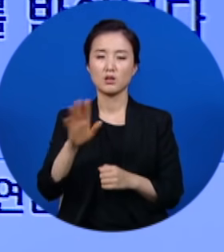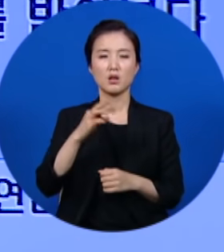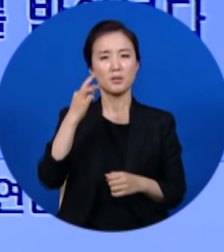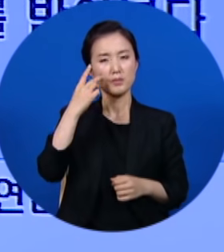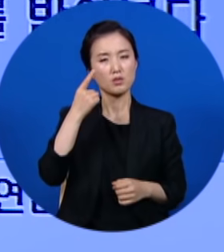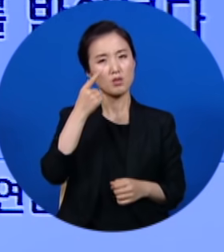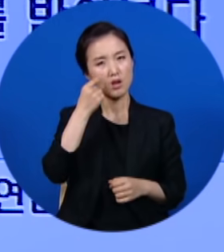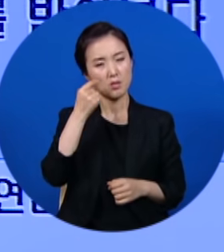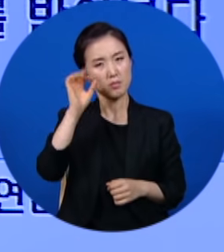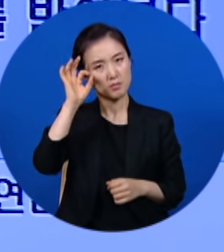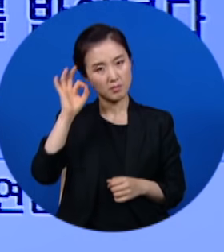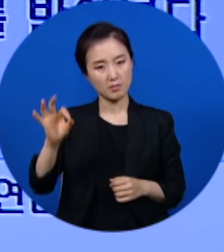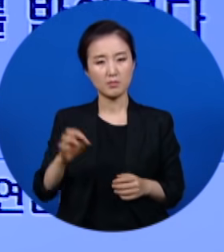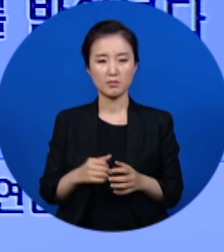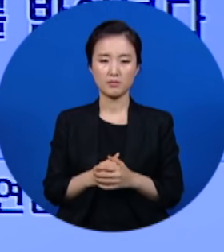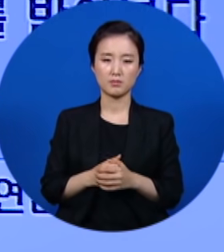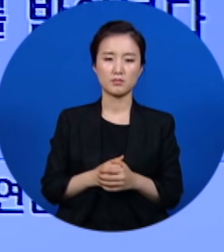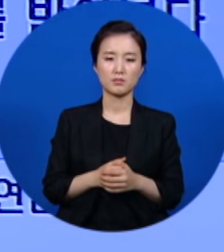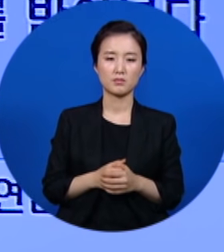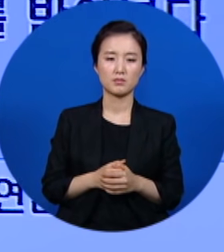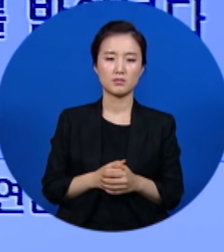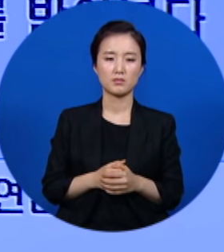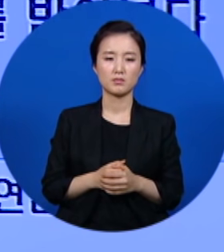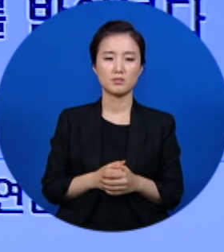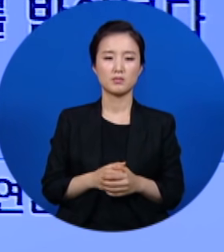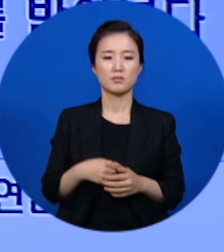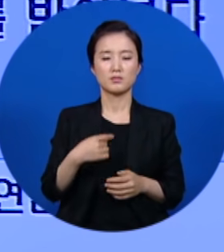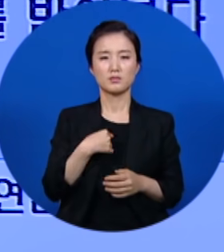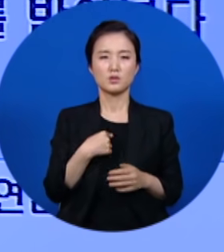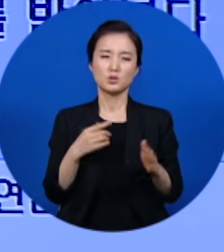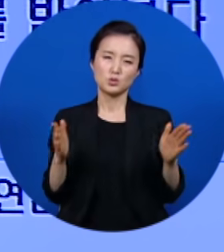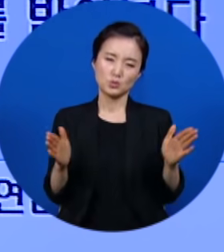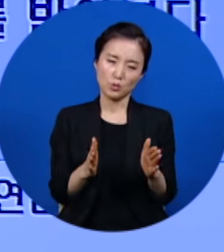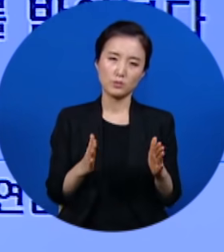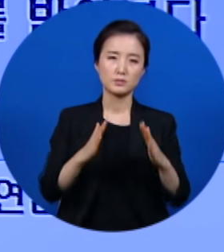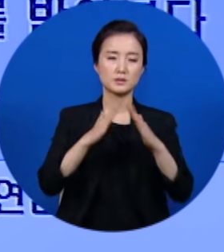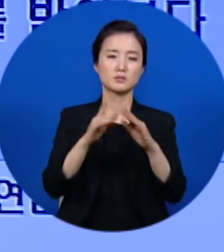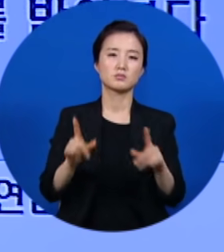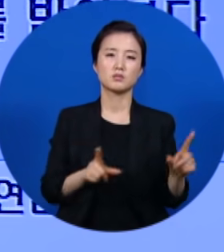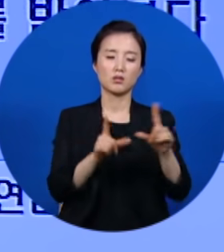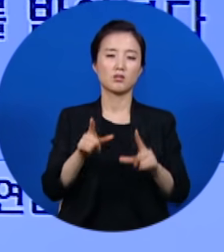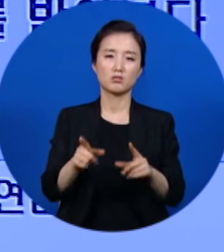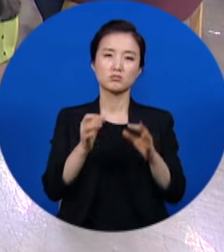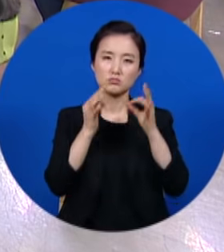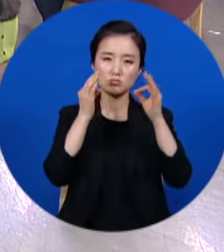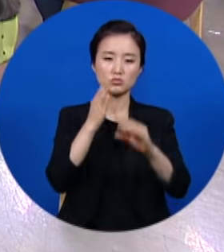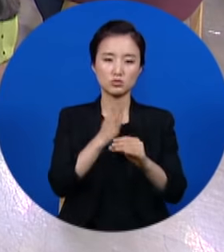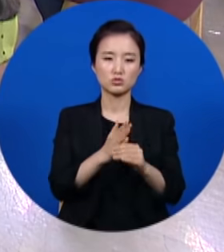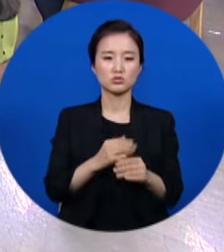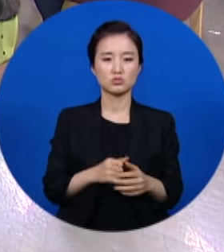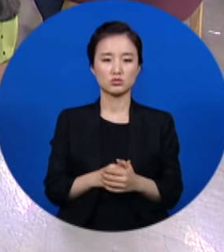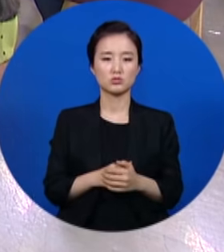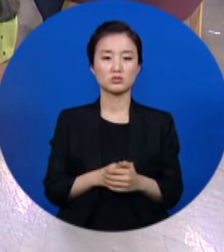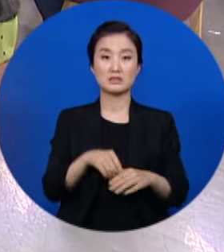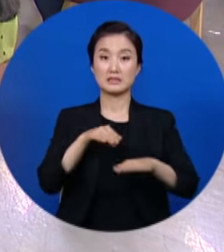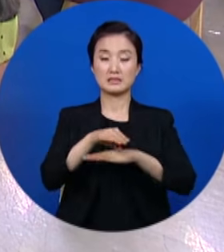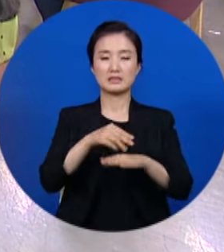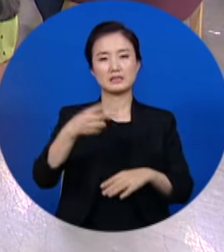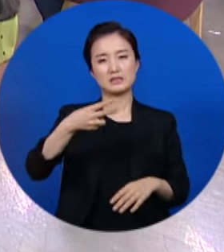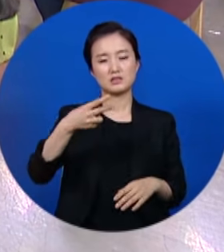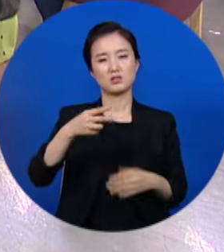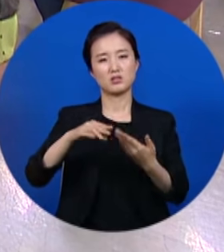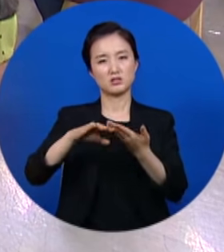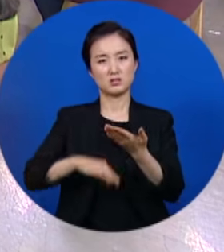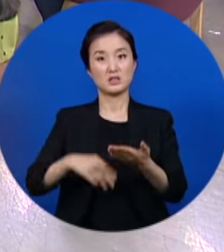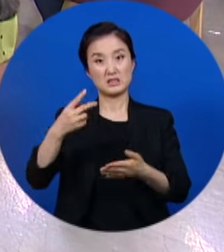선진국에서는 작은집 깎이 운동 스몰 하 우드에 벌어지고 있어요 자동차 잊혀지지 이상 신분의 상징